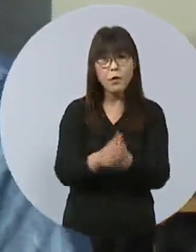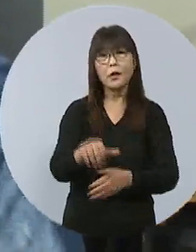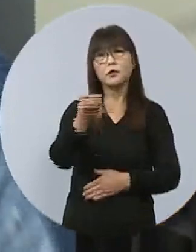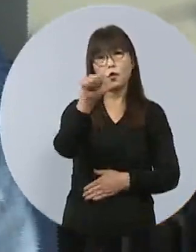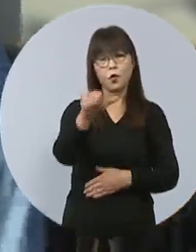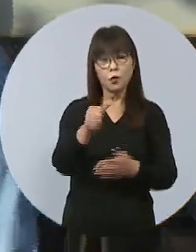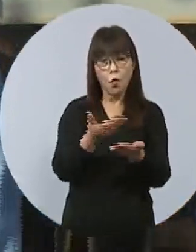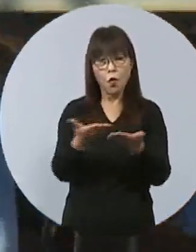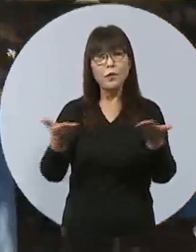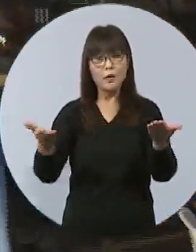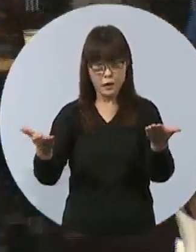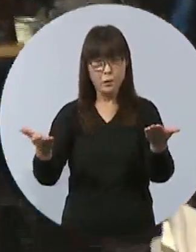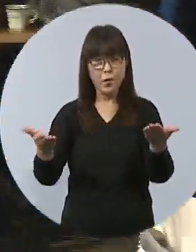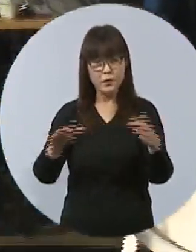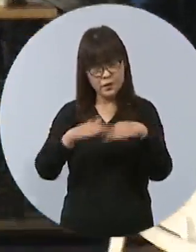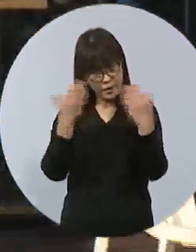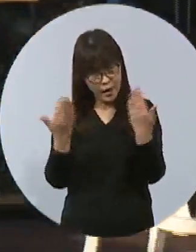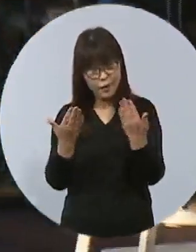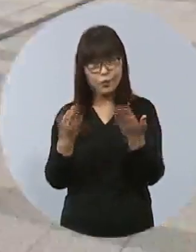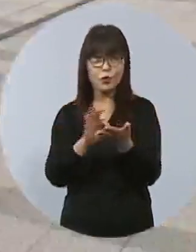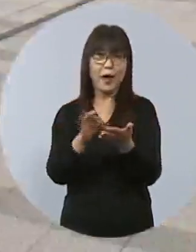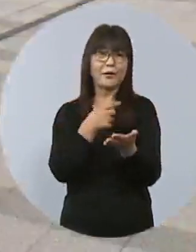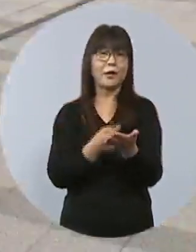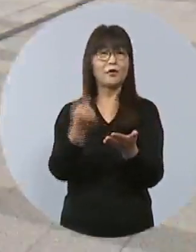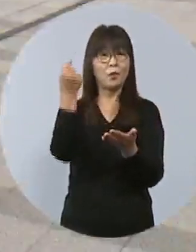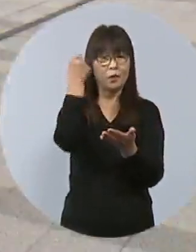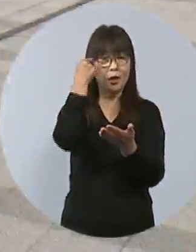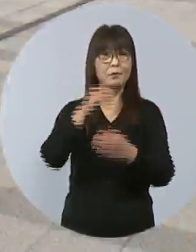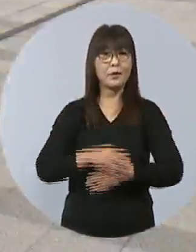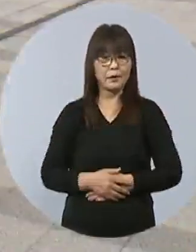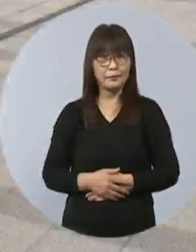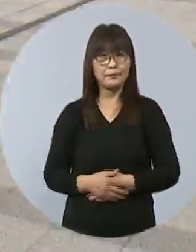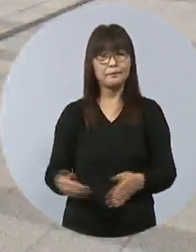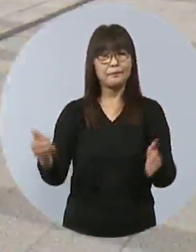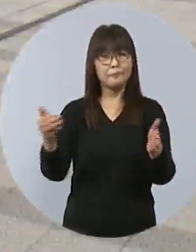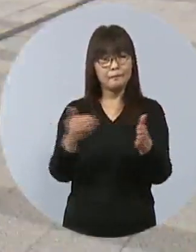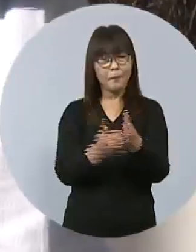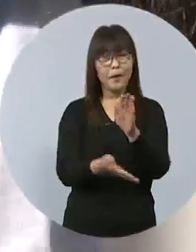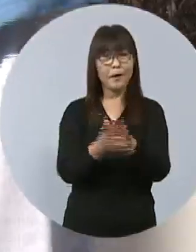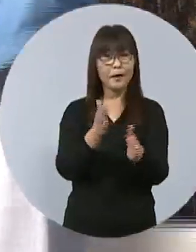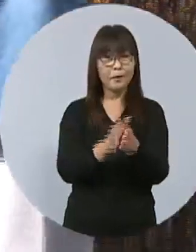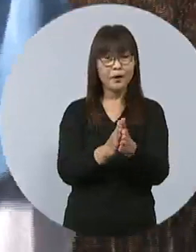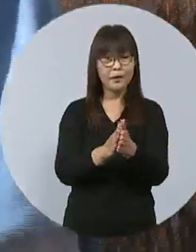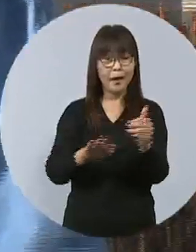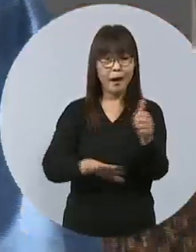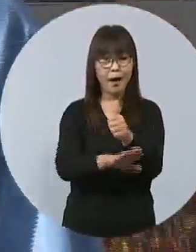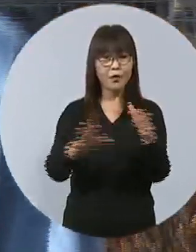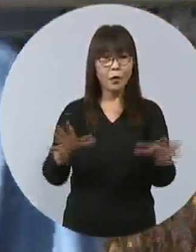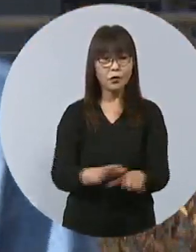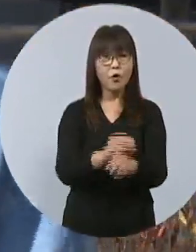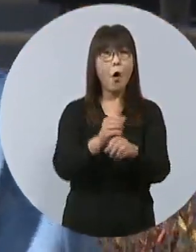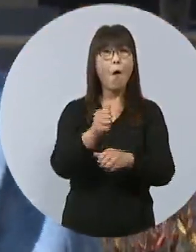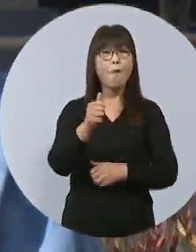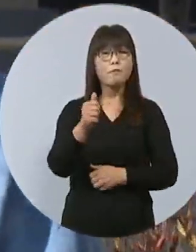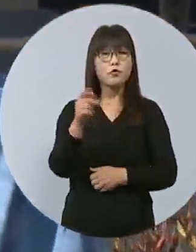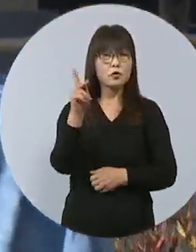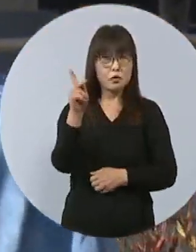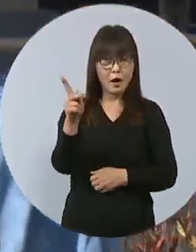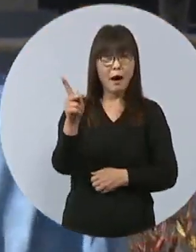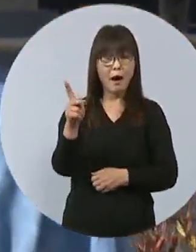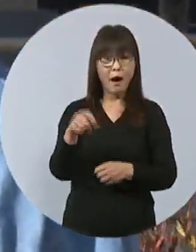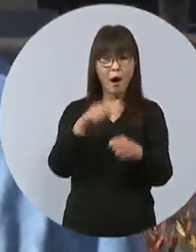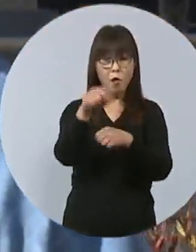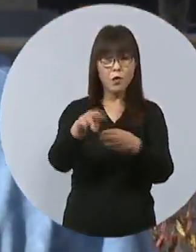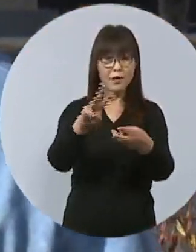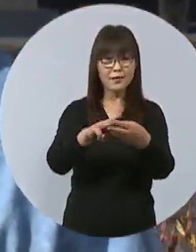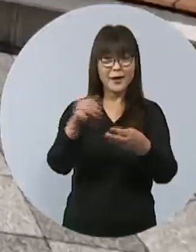染めにしていきたいなって思ってます。 最後に改めて環境総務課の上田さんに今後の展望を伺い